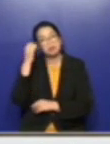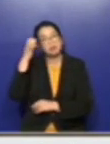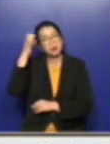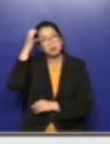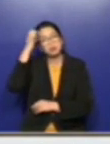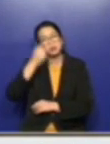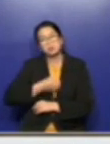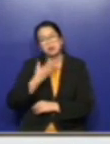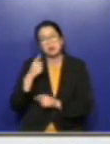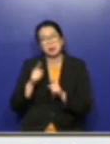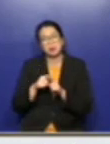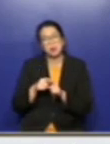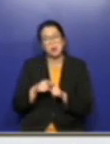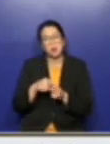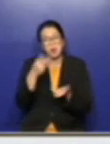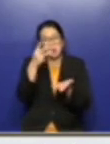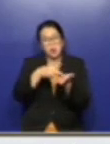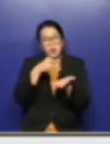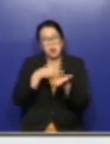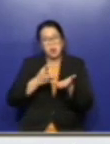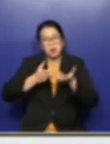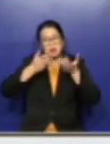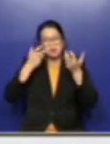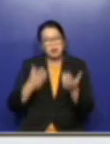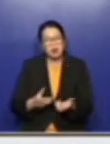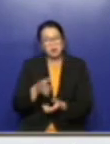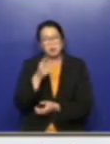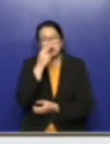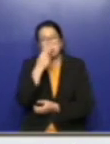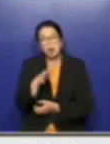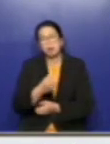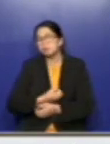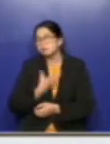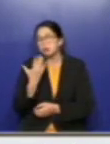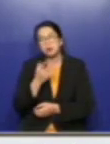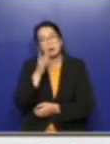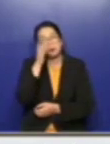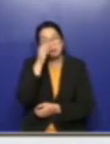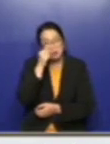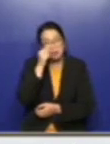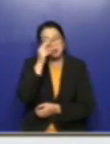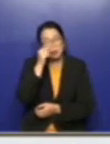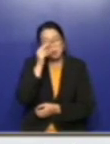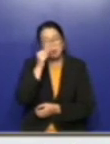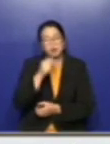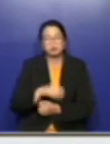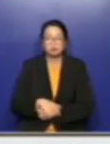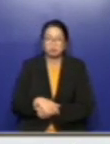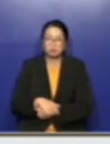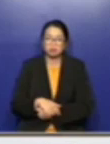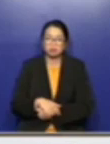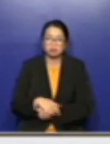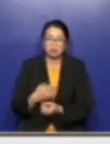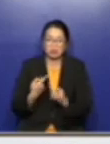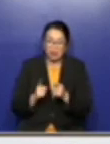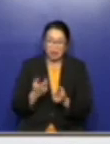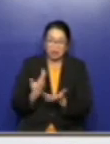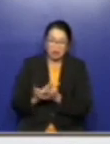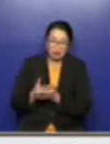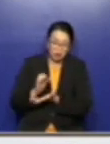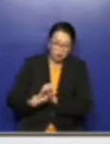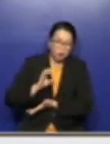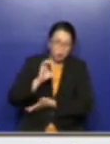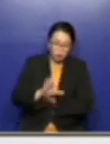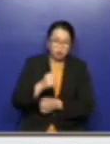หลับแต่มูลค่า 2,300 ล้านบาทต่อปีท่านประธานที่เคารพครับหน้าเดียวกัน